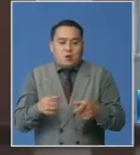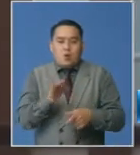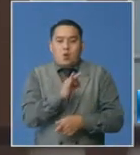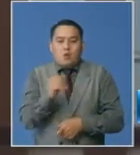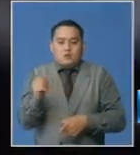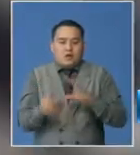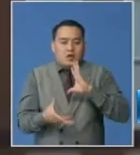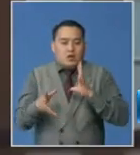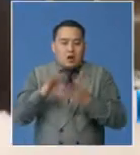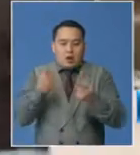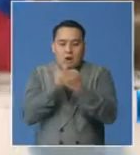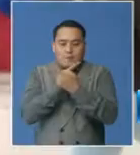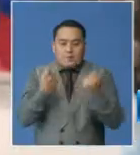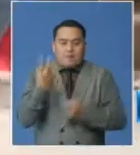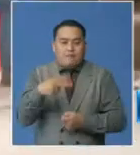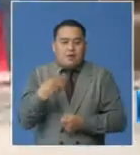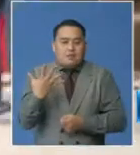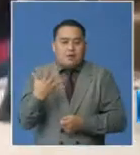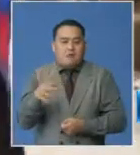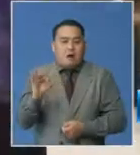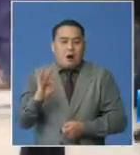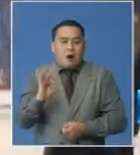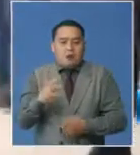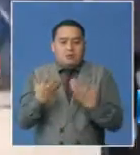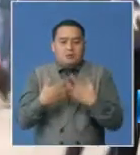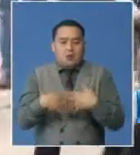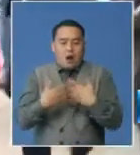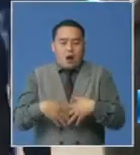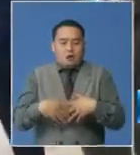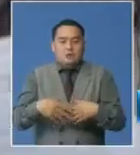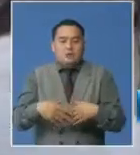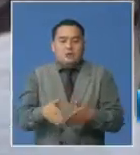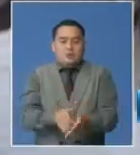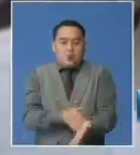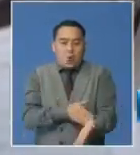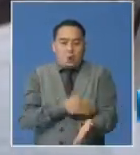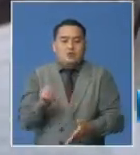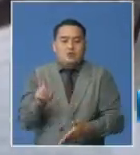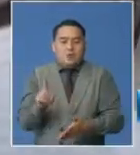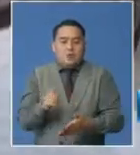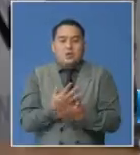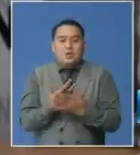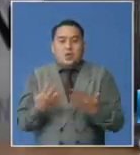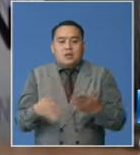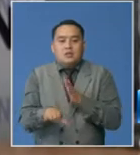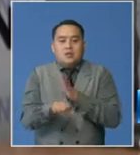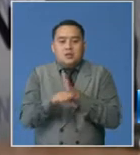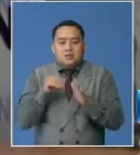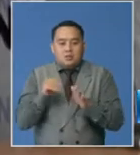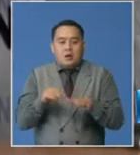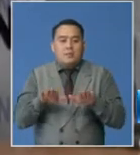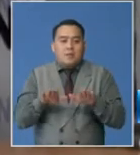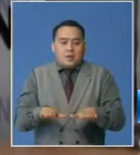официальные результаты будут объявлены 25 октября. Подсчет замедляется в том числе и из-за того, что на нескольких избирательных